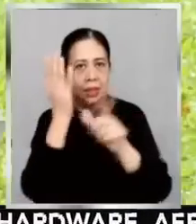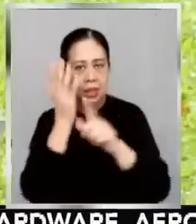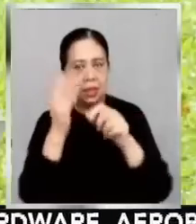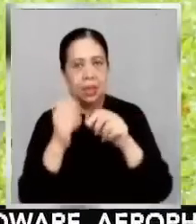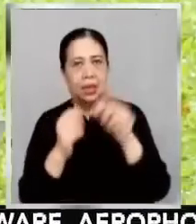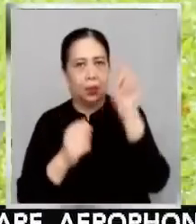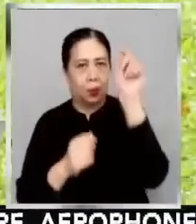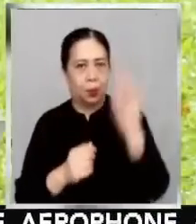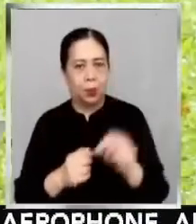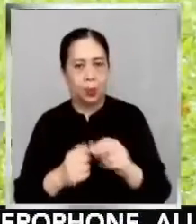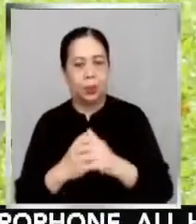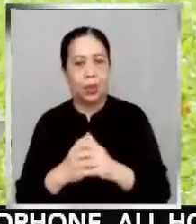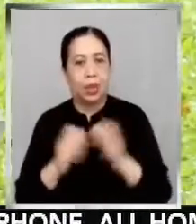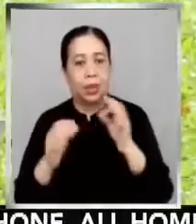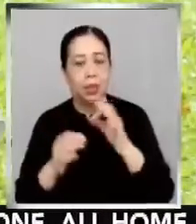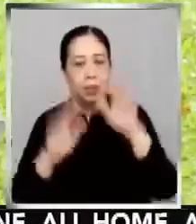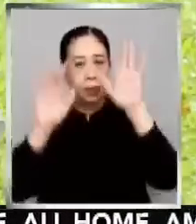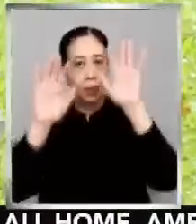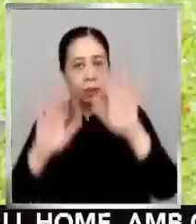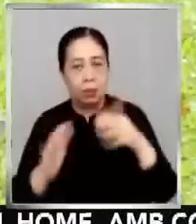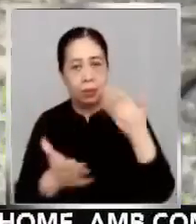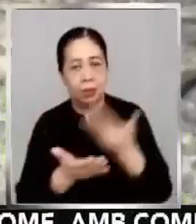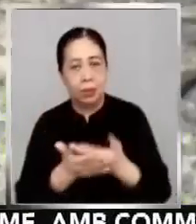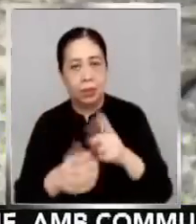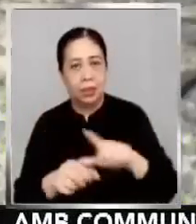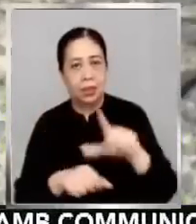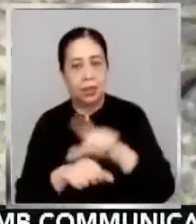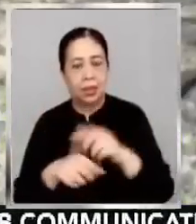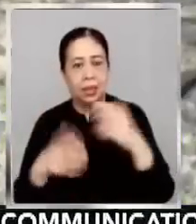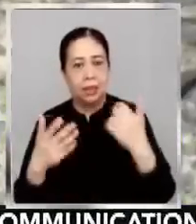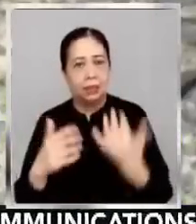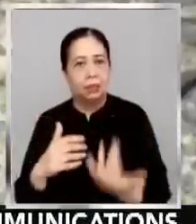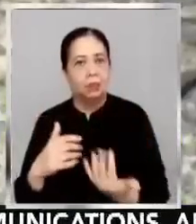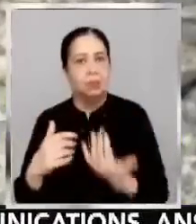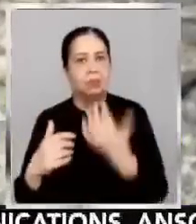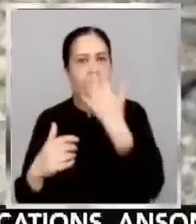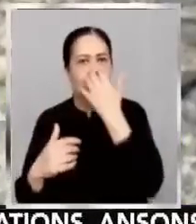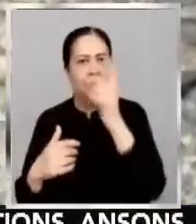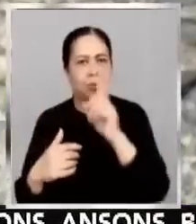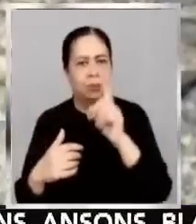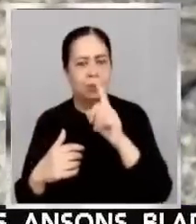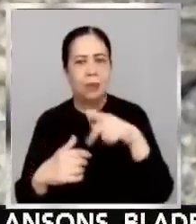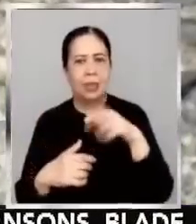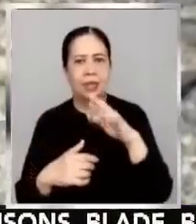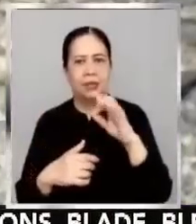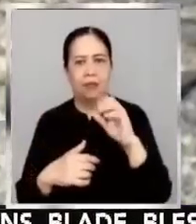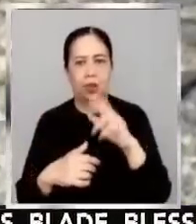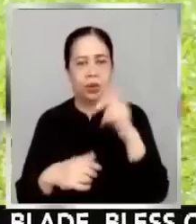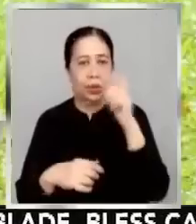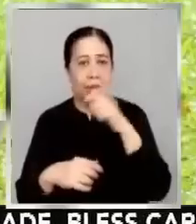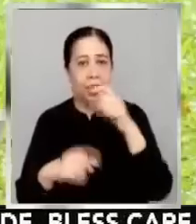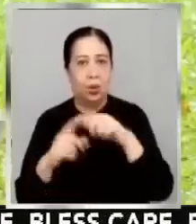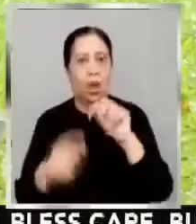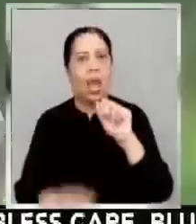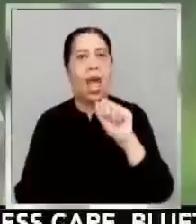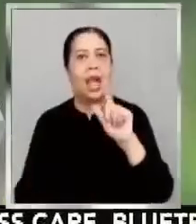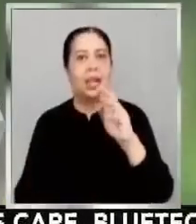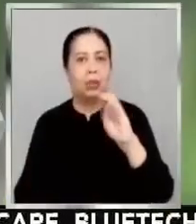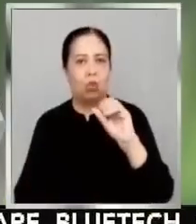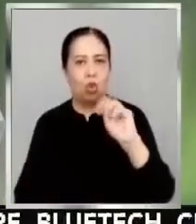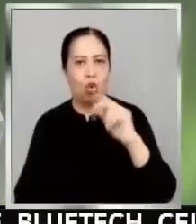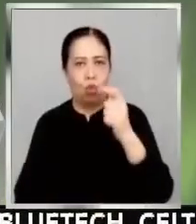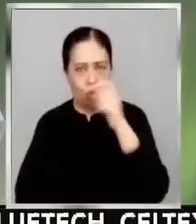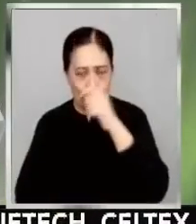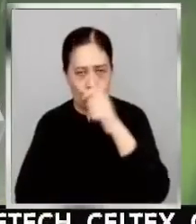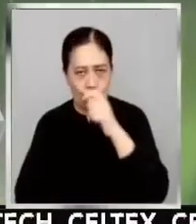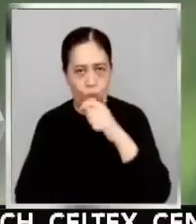ulan. Pag ang ulan ay bumagsak sa lupa, nagkakaroon ito ng amoy. Ang tawag sa amoy na ito ay petrichor. O sa Filipino, alimuob. Pag ang ulan naman ay bago